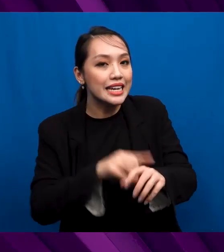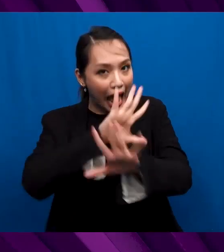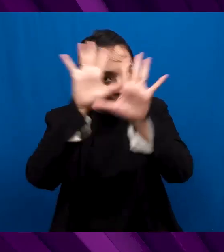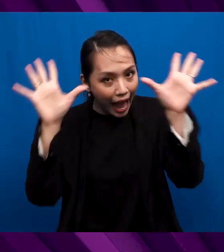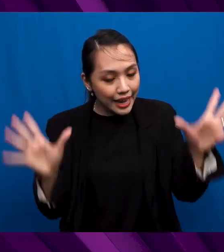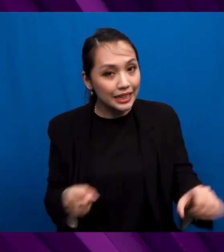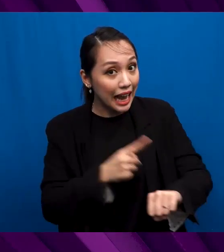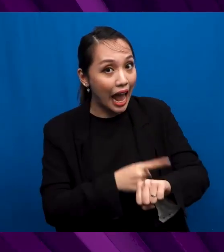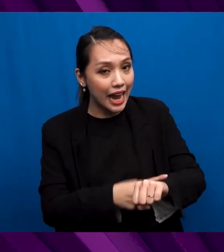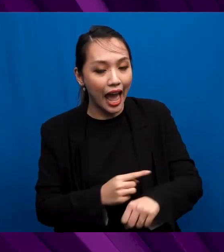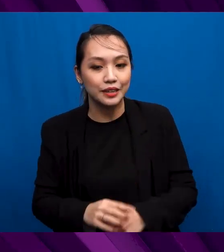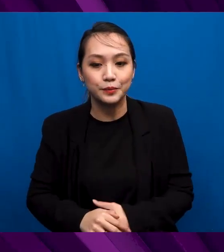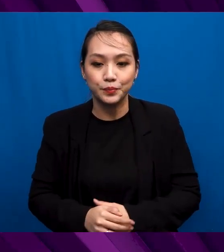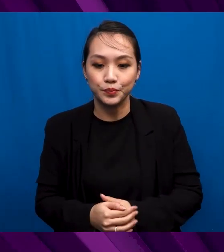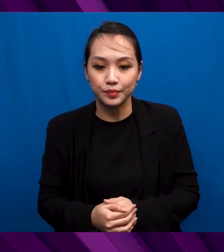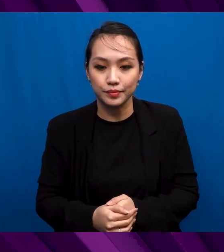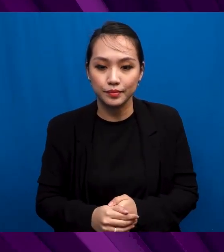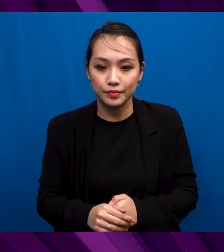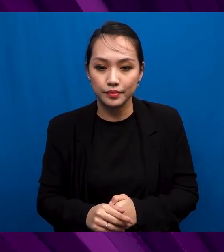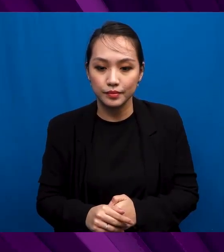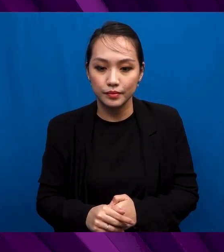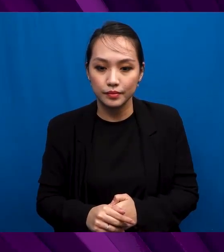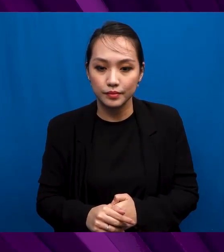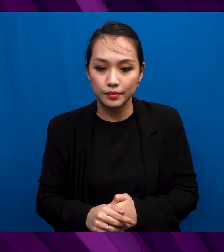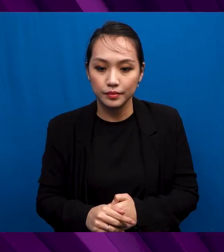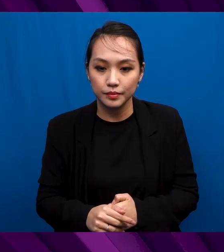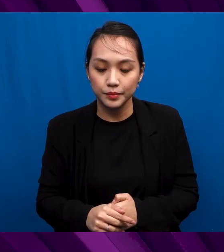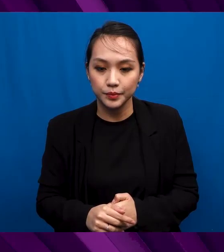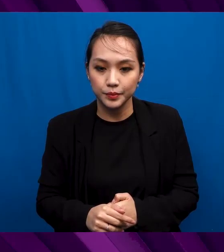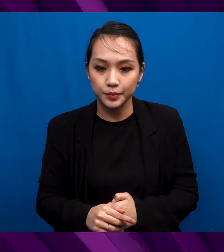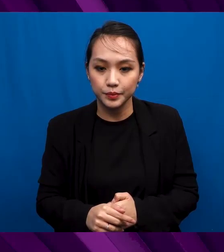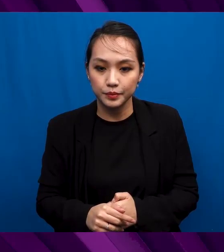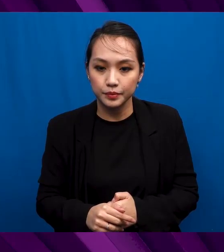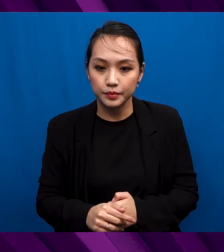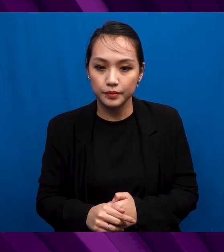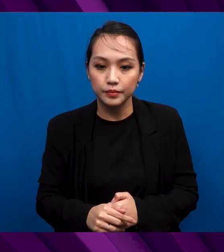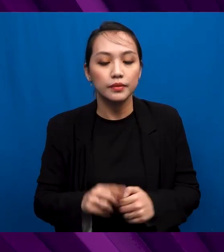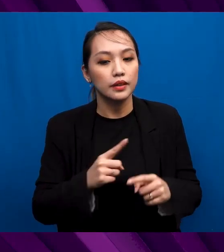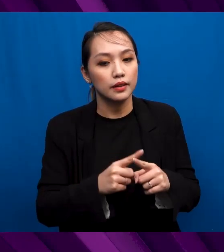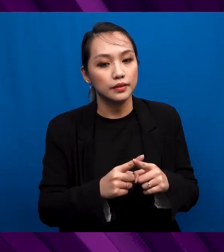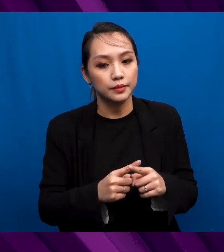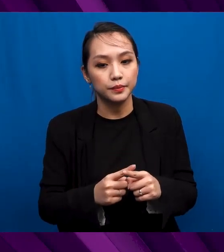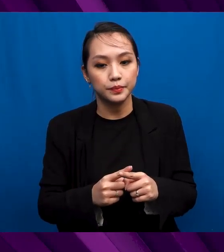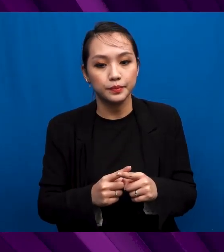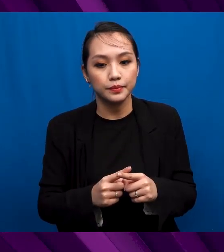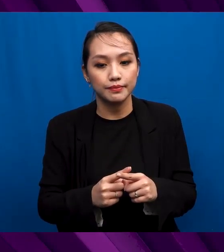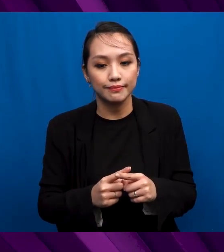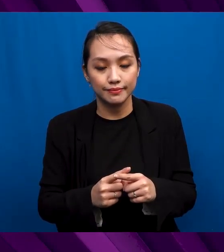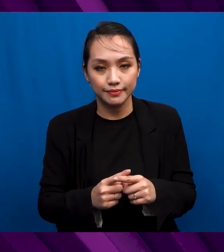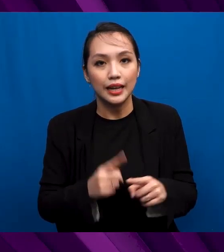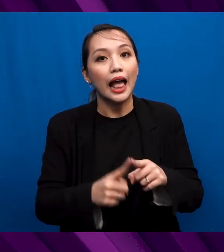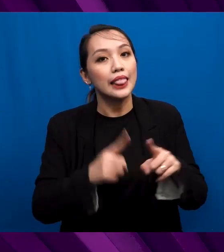kembali asal Tuhan di pihak kita. Tidak ada yang mustahil bagi Allah, tapi tetap bagaimanapun juga kita